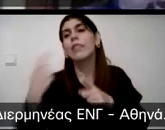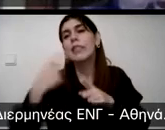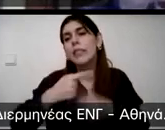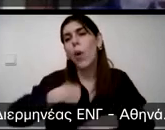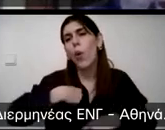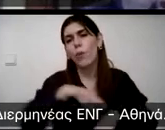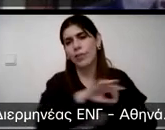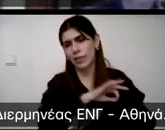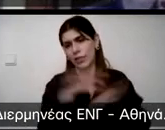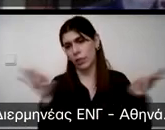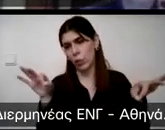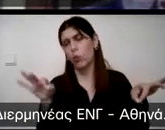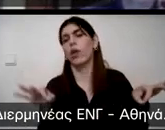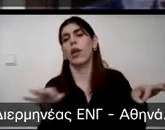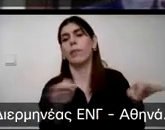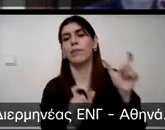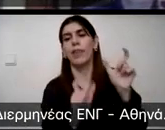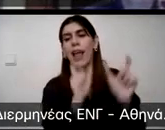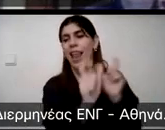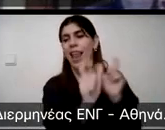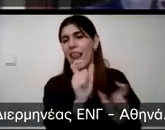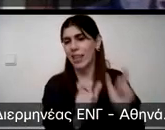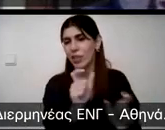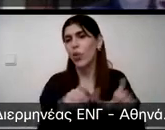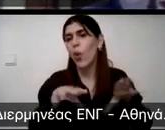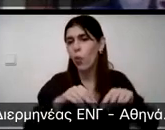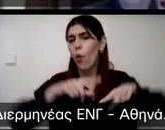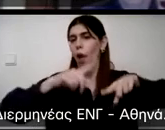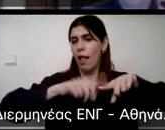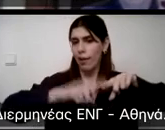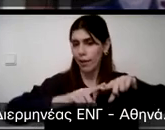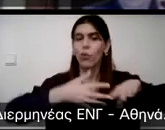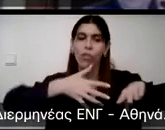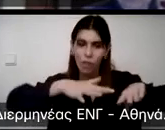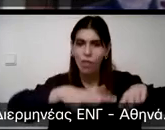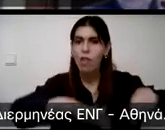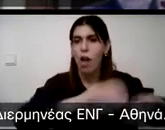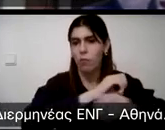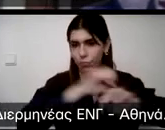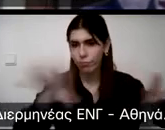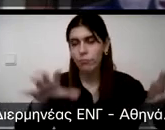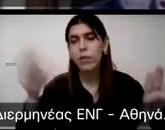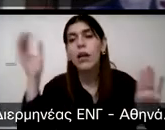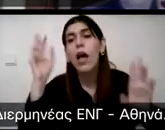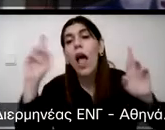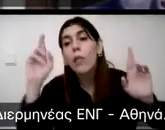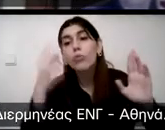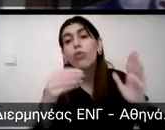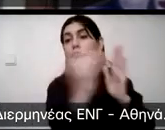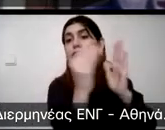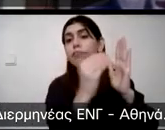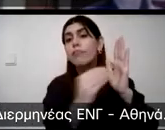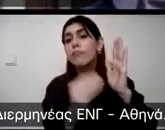πιθανότητα, στο λεξικό της κοινής ελληνικής να περάσουν και όσο το δυνατόν περισσότερες